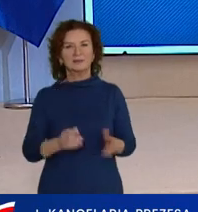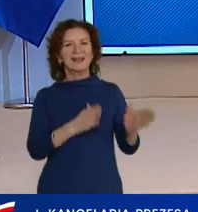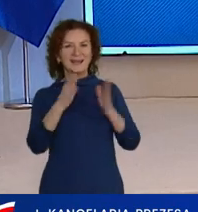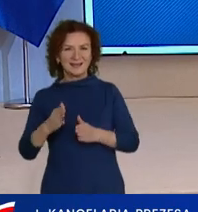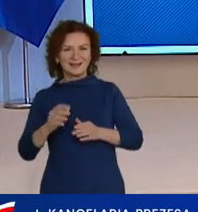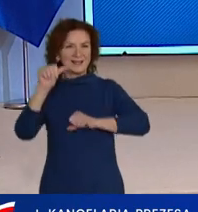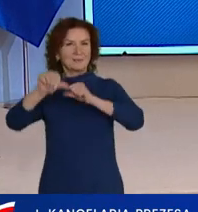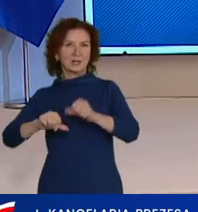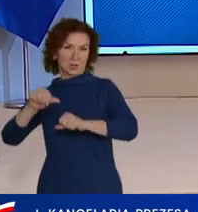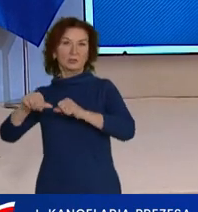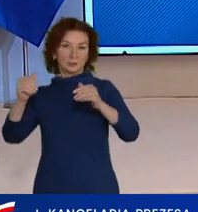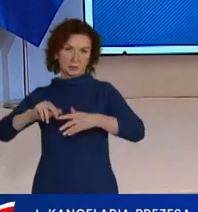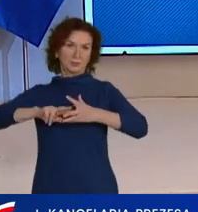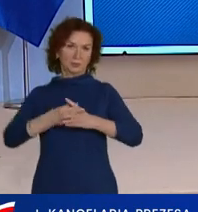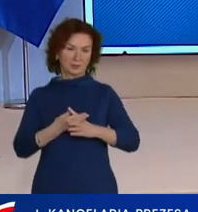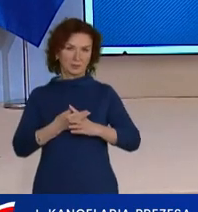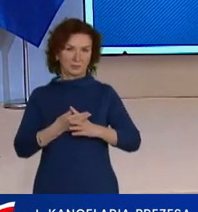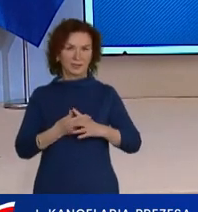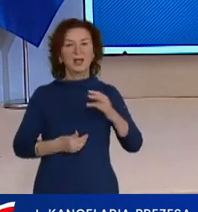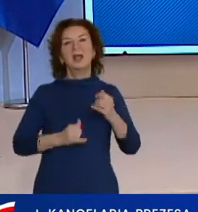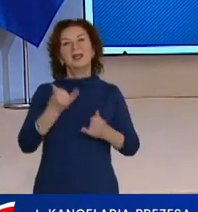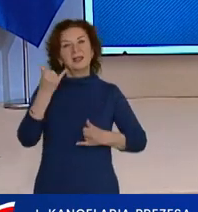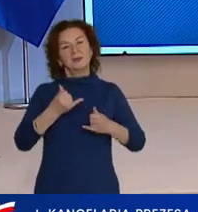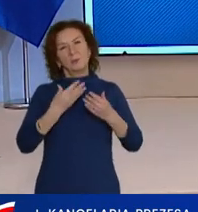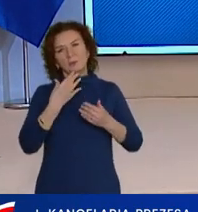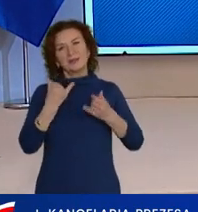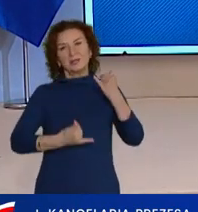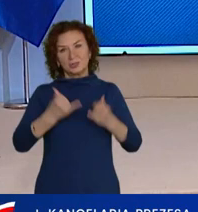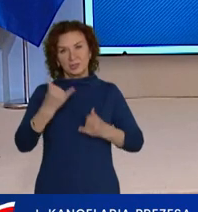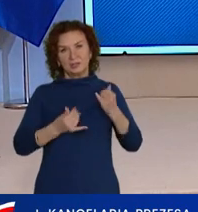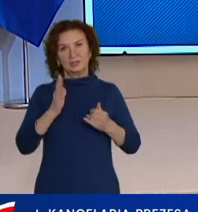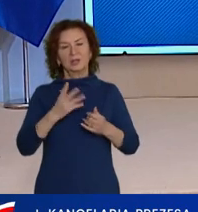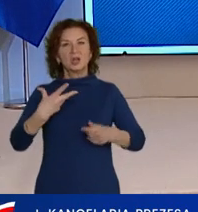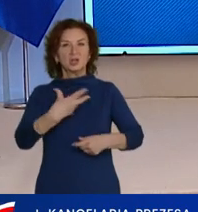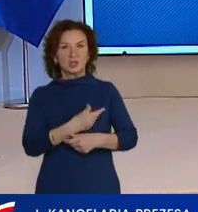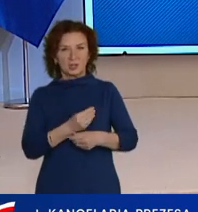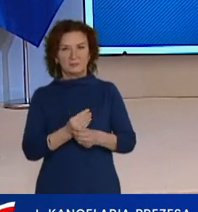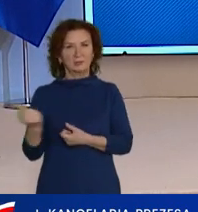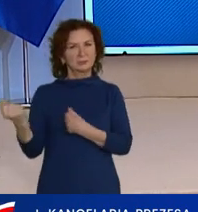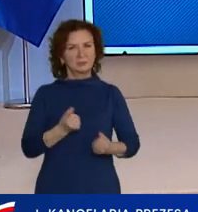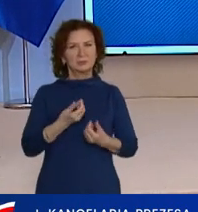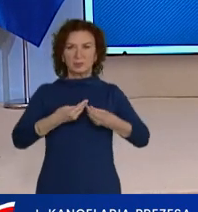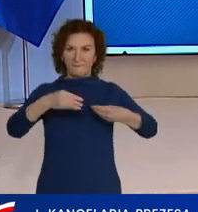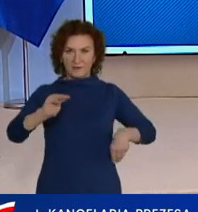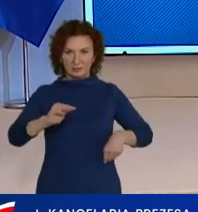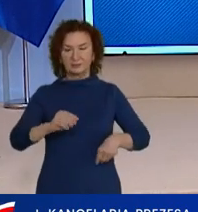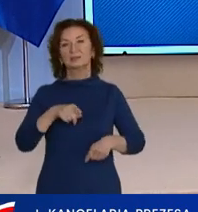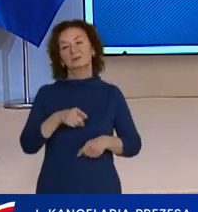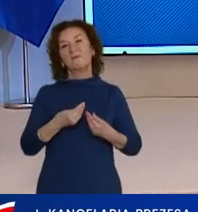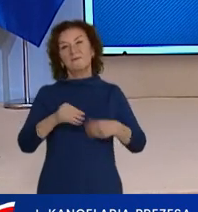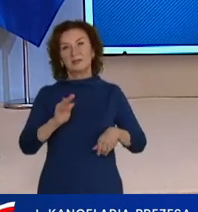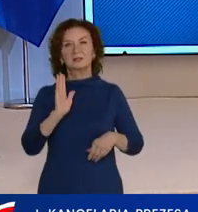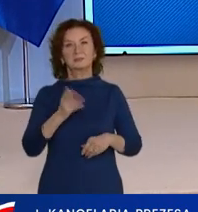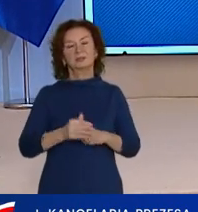Więc podkreślam, im szczepionek będzie więcej, im szczepień wykonywanych w Polsce będzie więcej, no tym bardziej